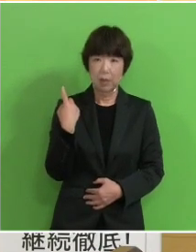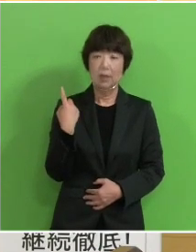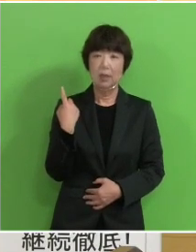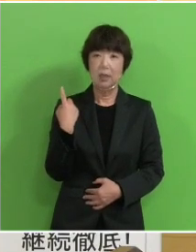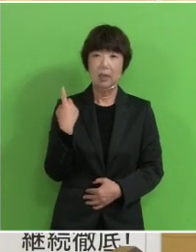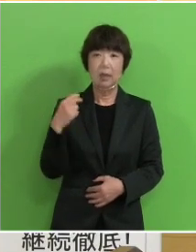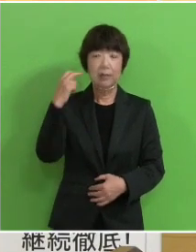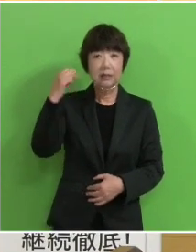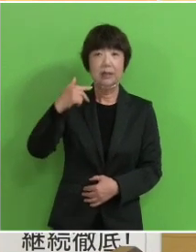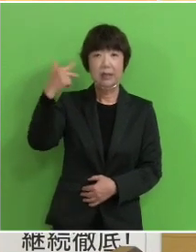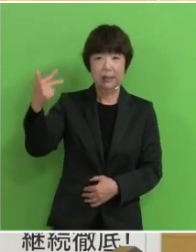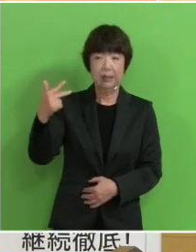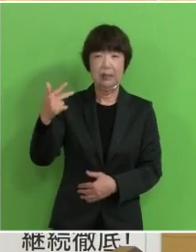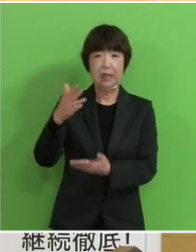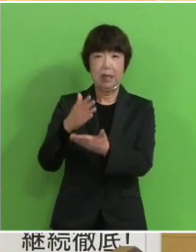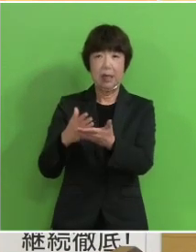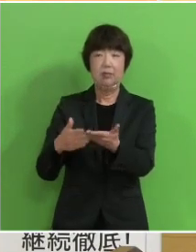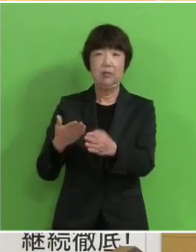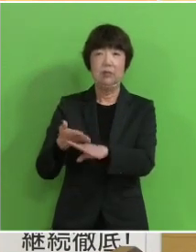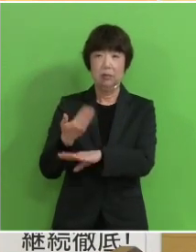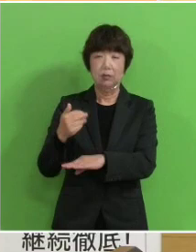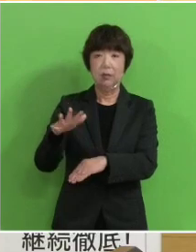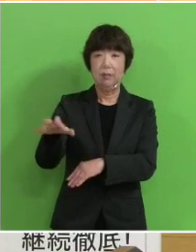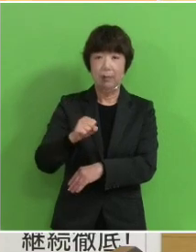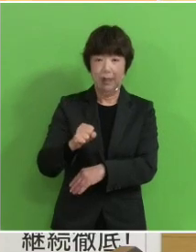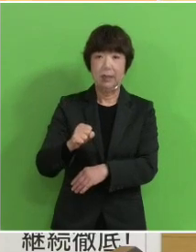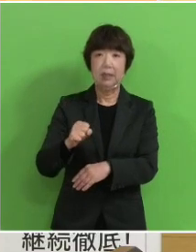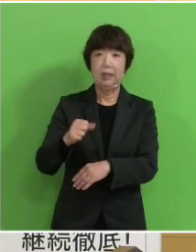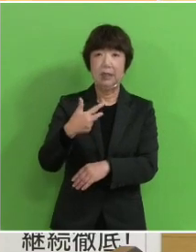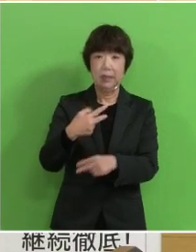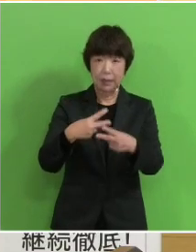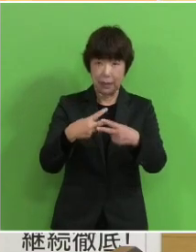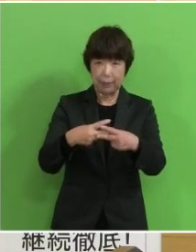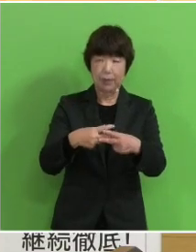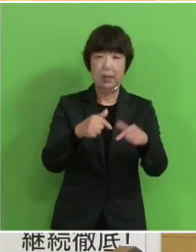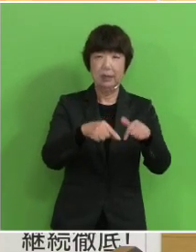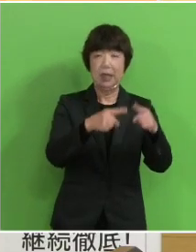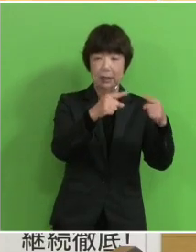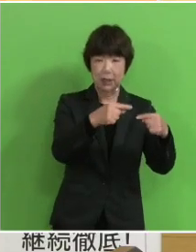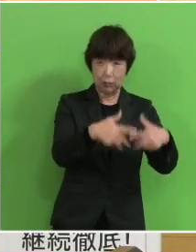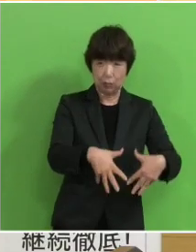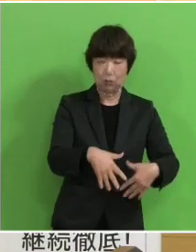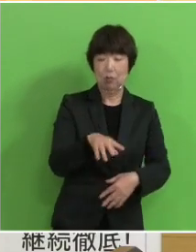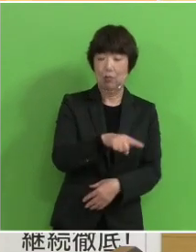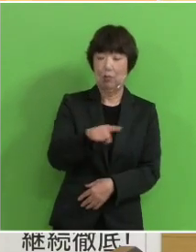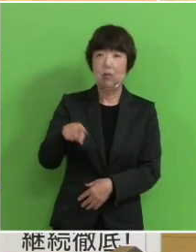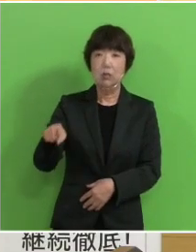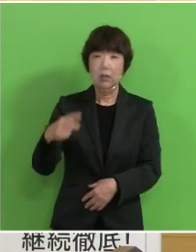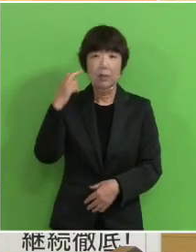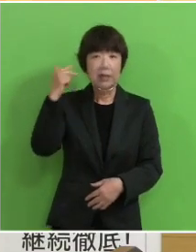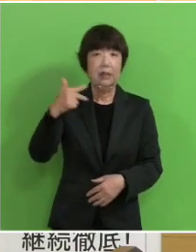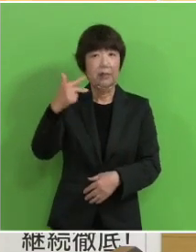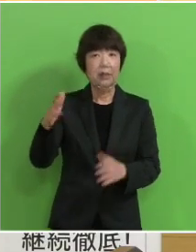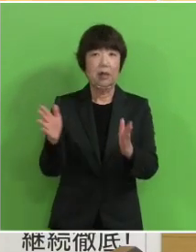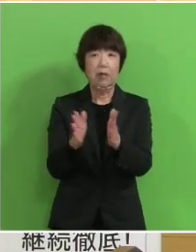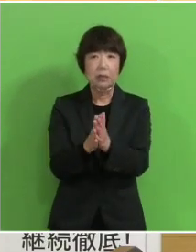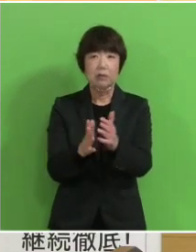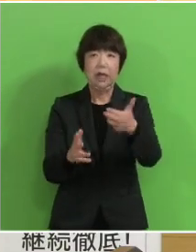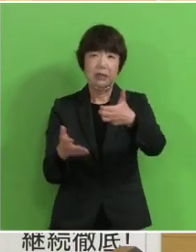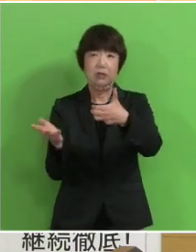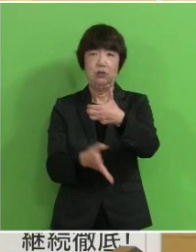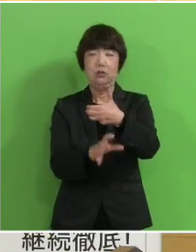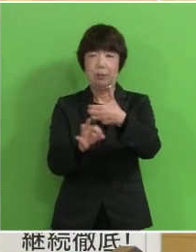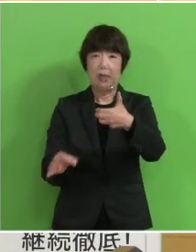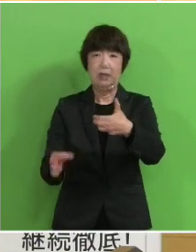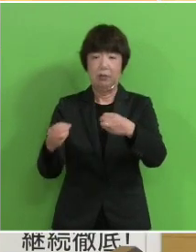松山市が約半数今治新居浜西条東予3市で松山市を加えますと全体の8割超と